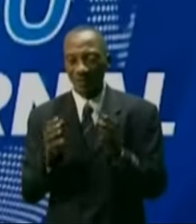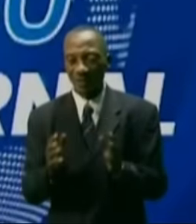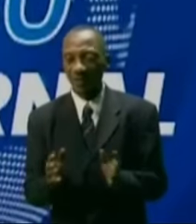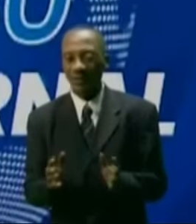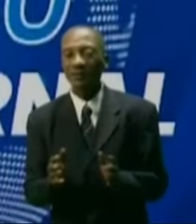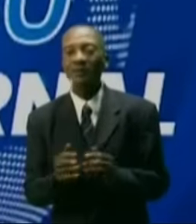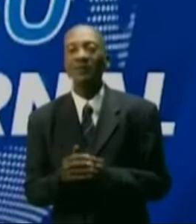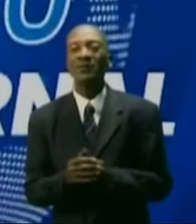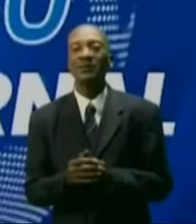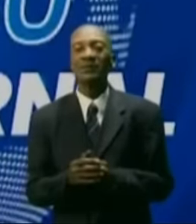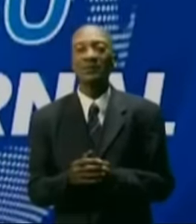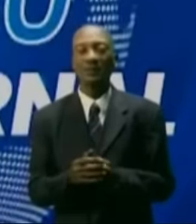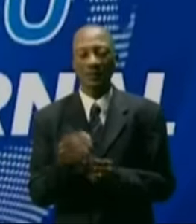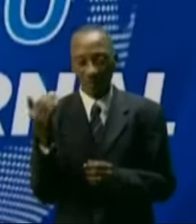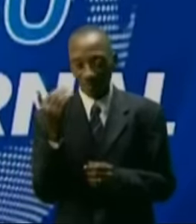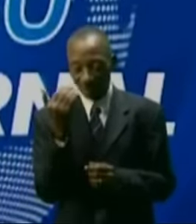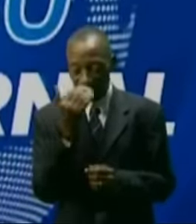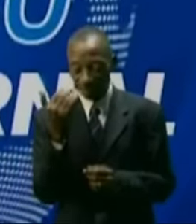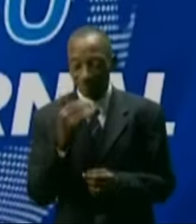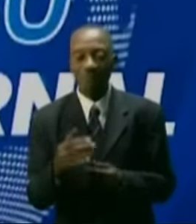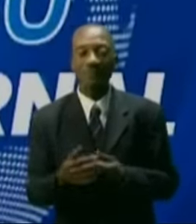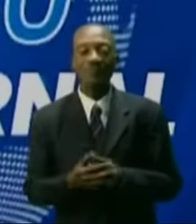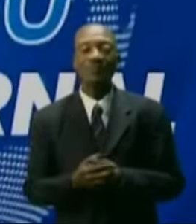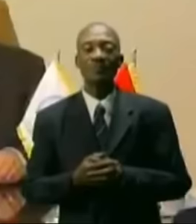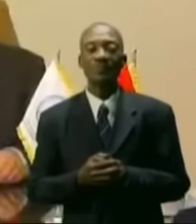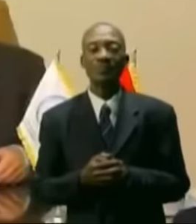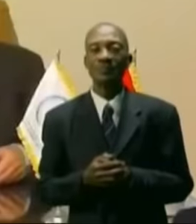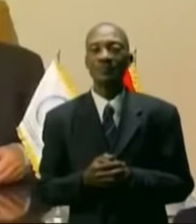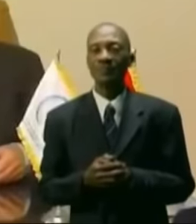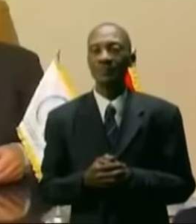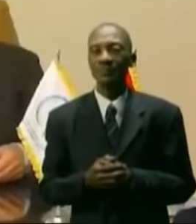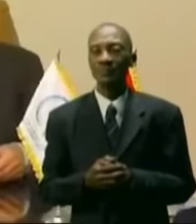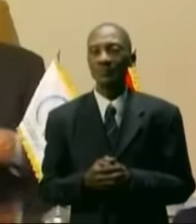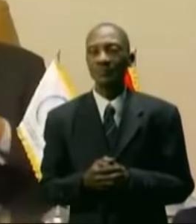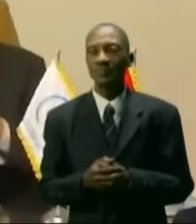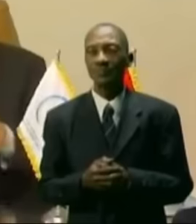systèmes correspondants. On fait le point avec Gaëtan Magalano.